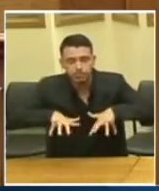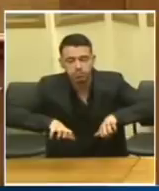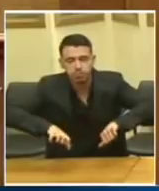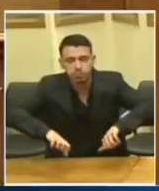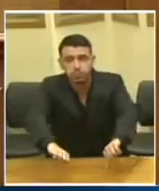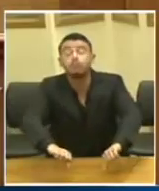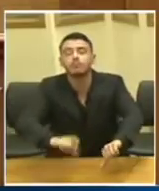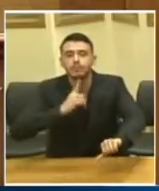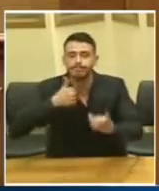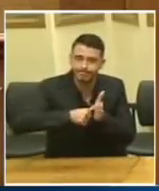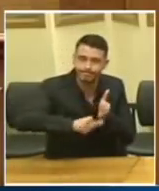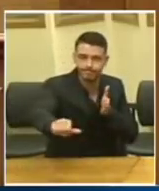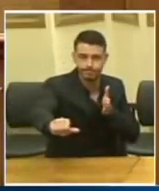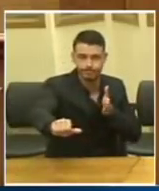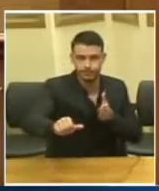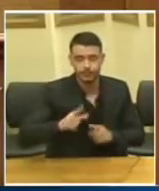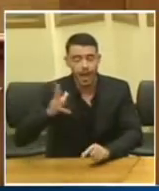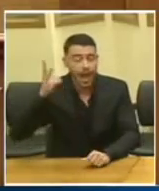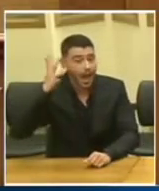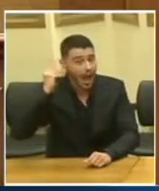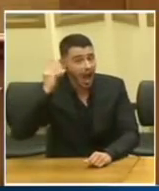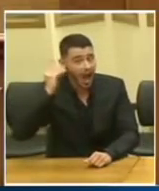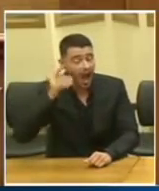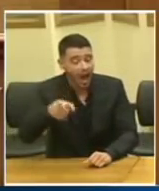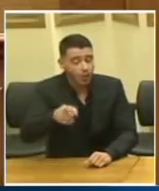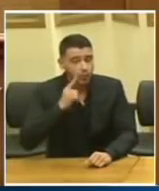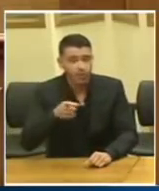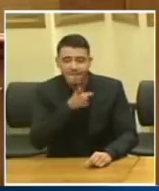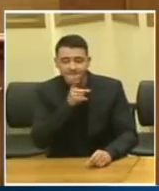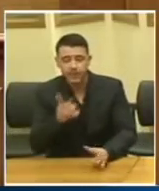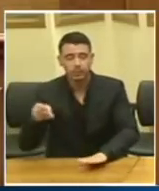Σας άκουσα από αυτό εδώ το βήμα να λέτε,